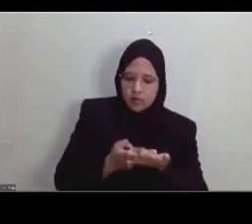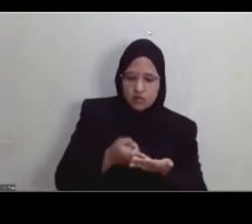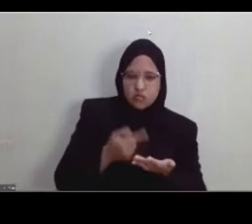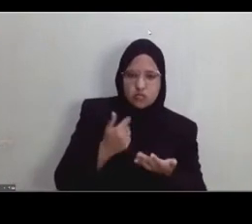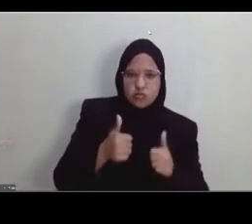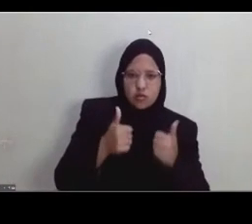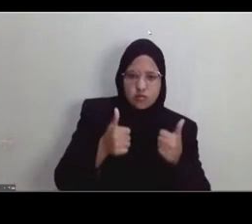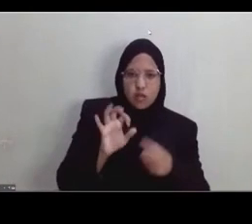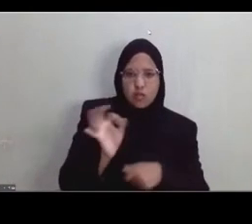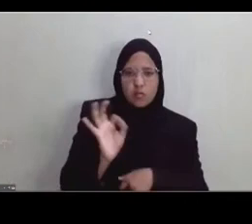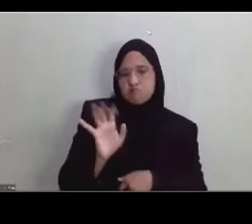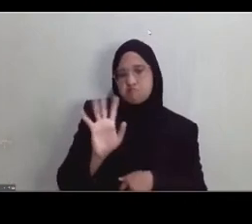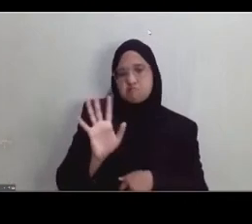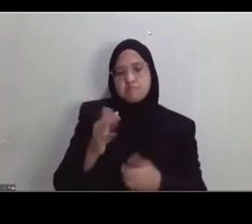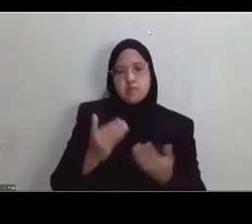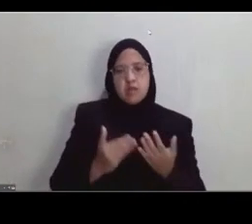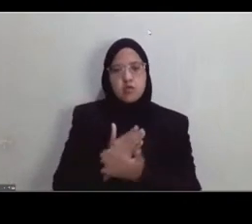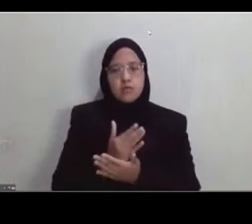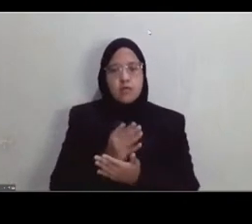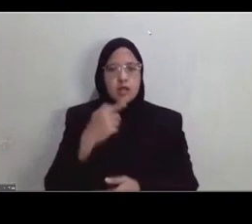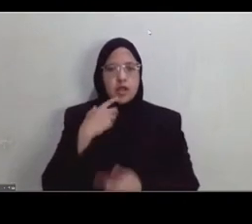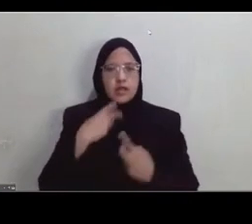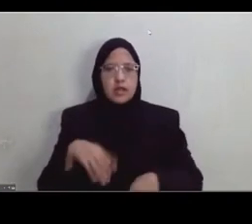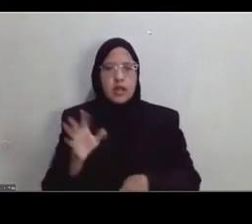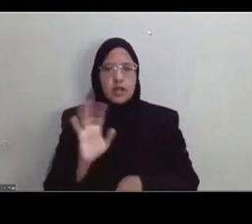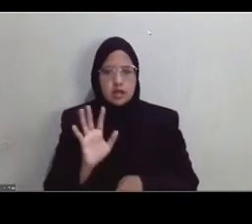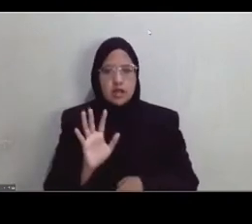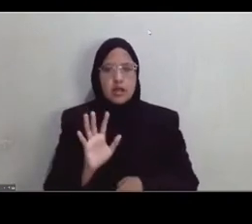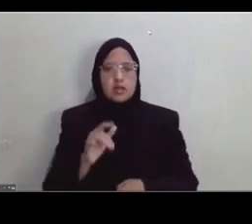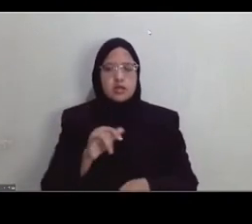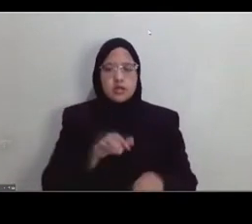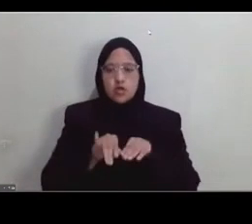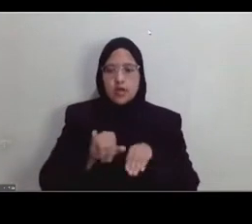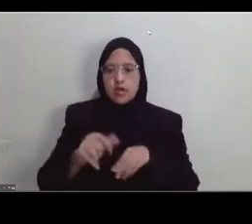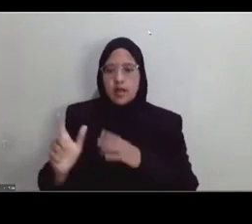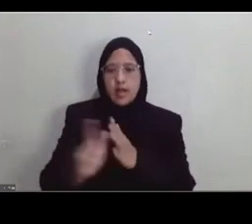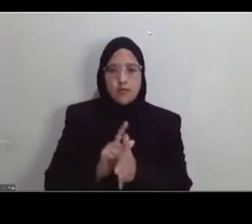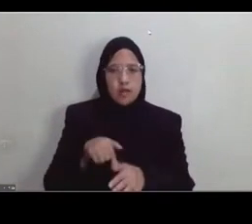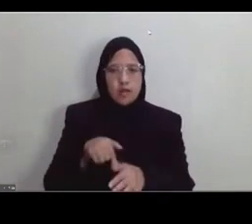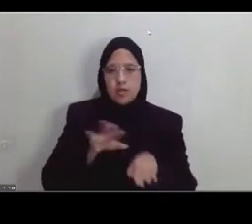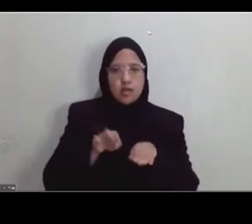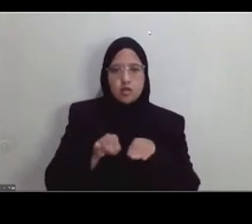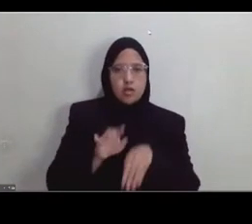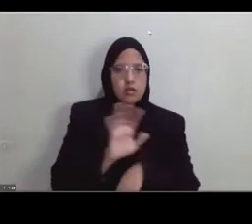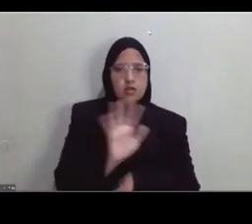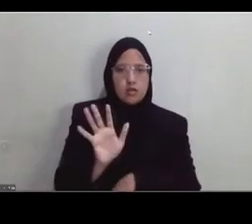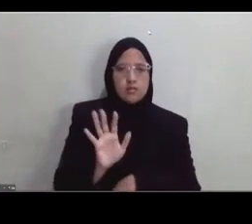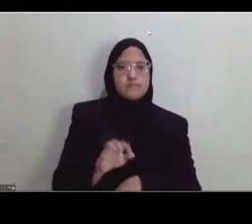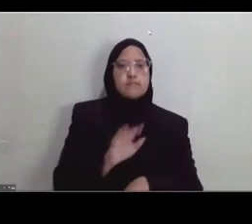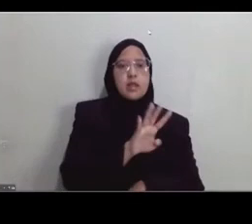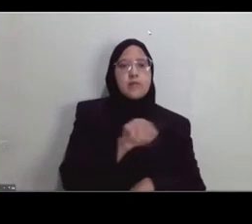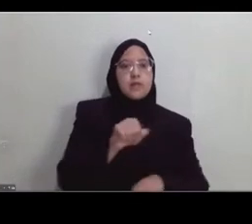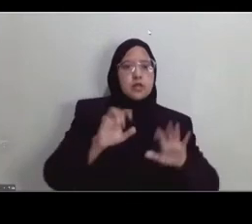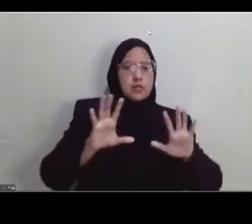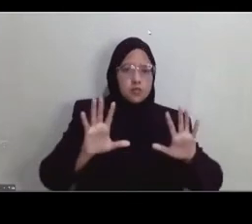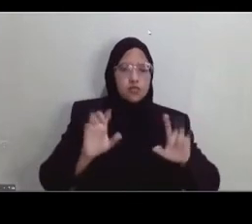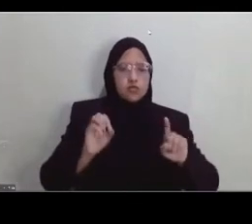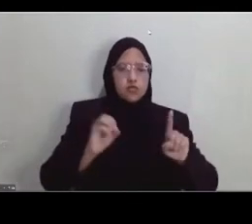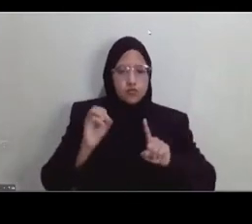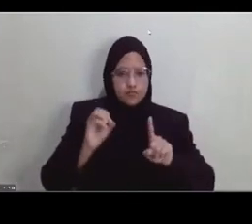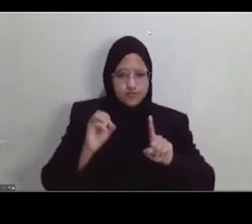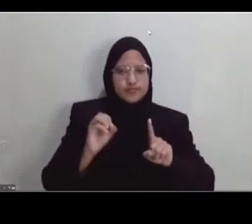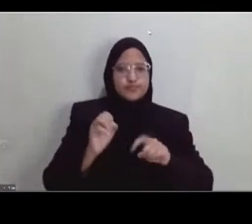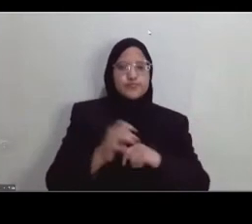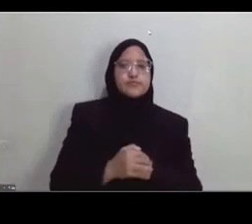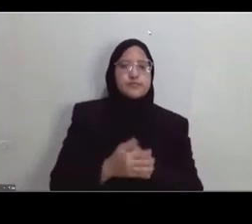hakim konstitusi sebagaimana yang didalilkan oleh pelapor 5.10 menimbang bahwa berdasarkan keseluruhan